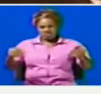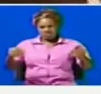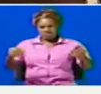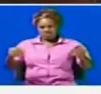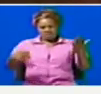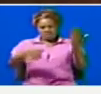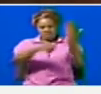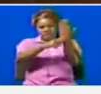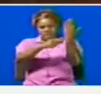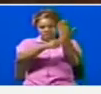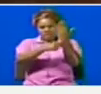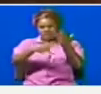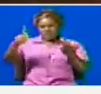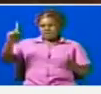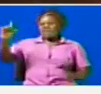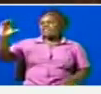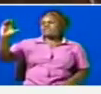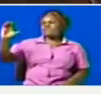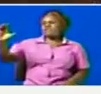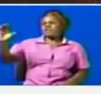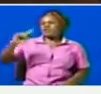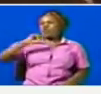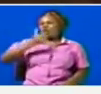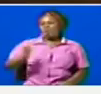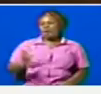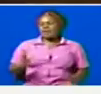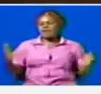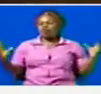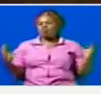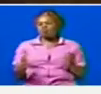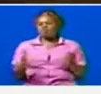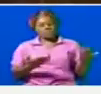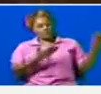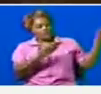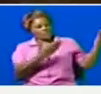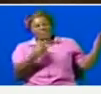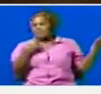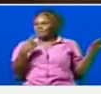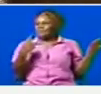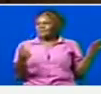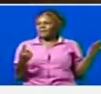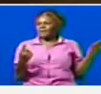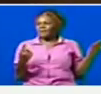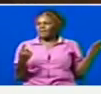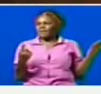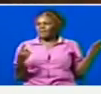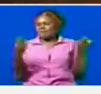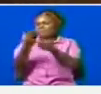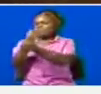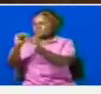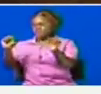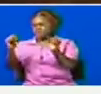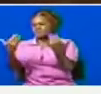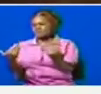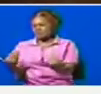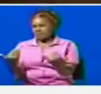Mimi majina naitwa KC mwenyewe, komanda wa hii vijana wako nyumangu. Na mimi naambia mzee president